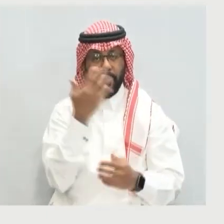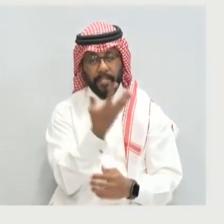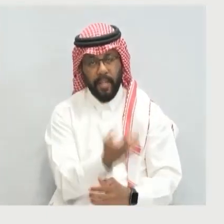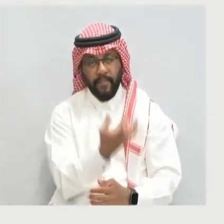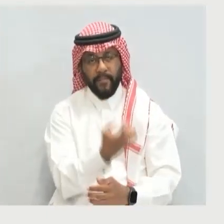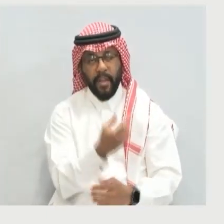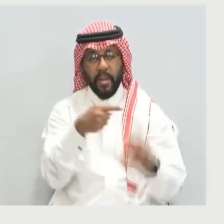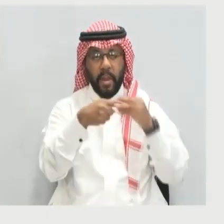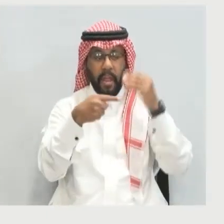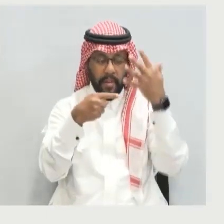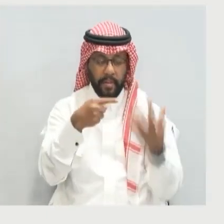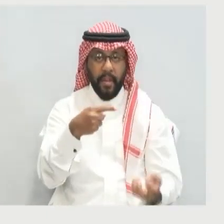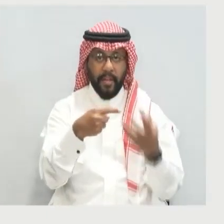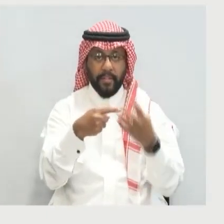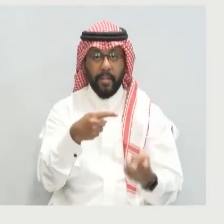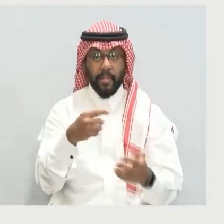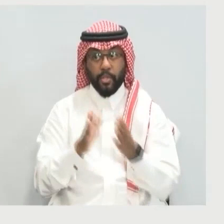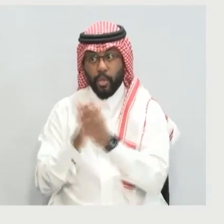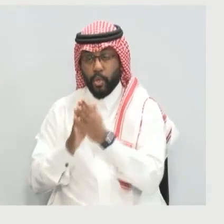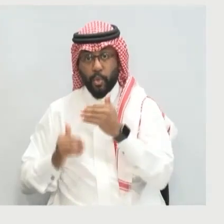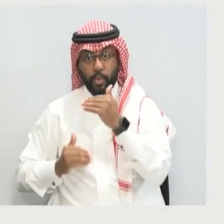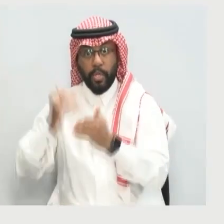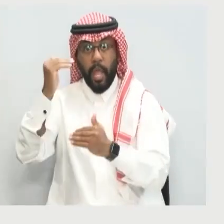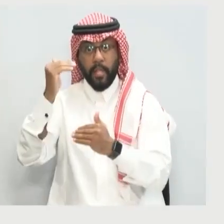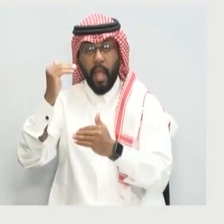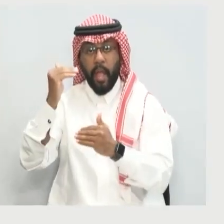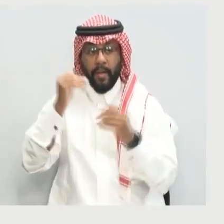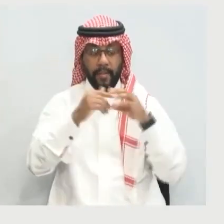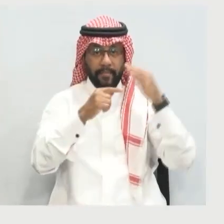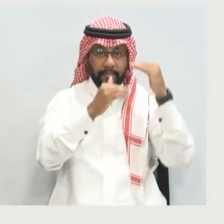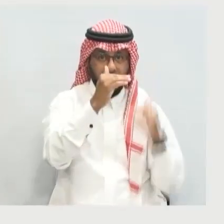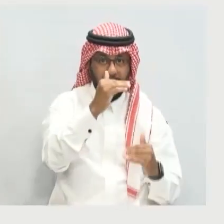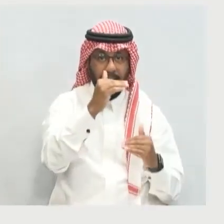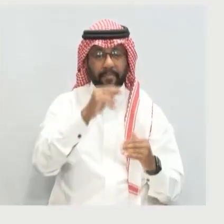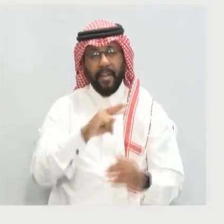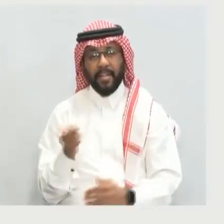سرعه التفاعل كلما ازدادت طاقه التنشيط سنقول ان هنا العلاقه